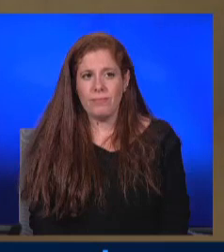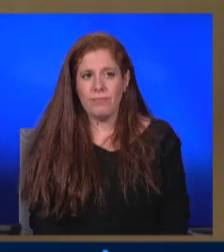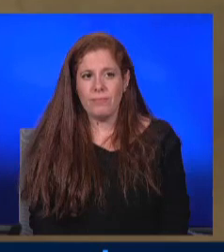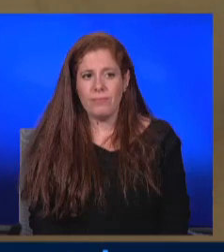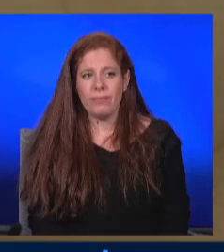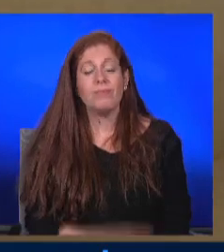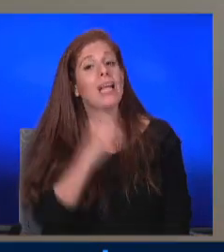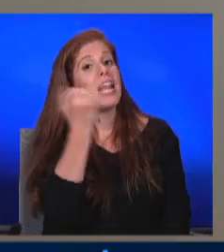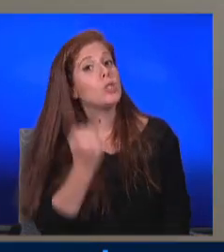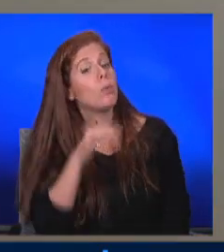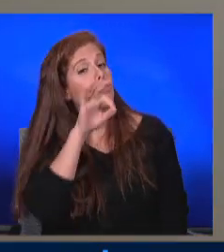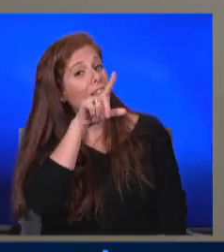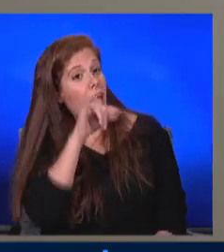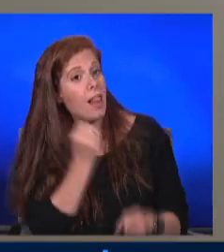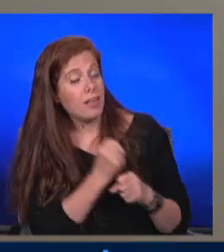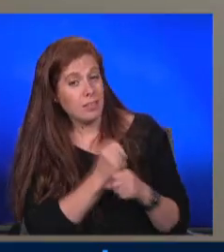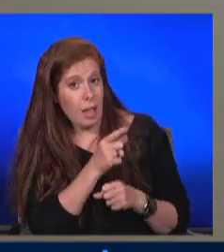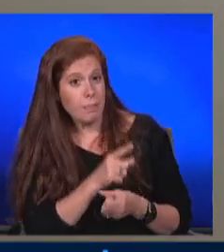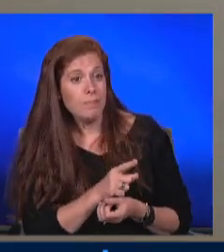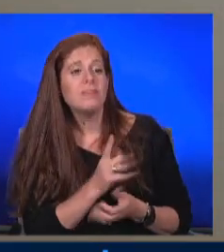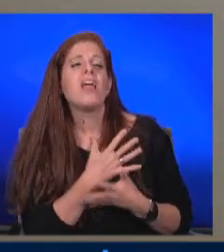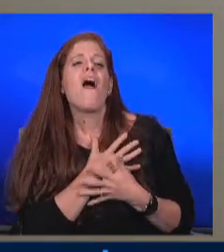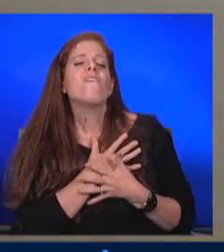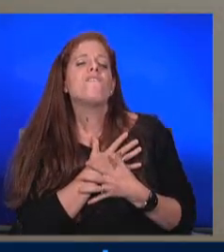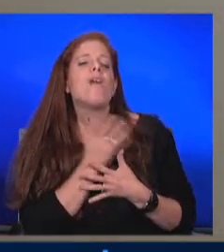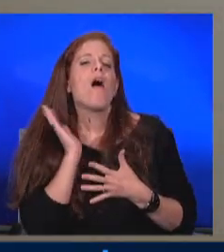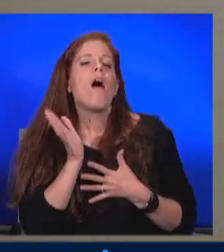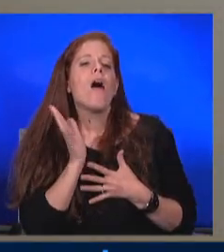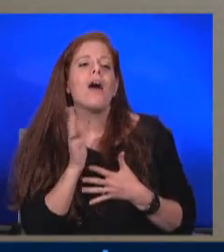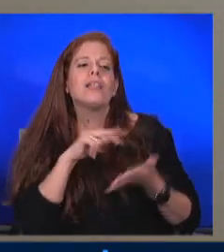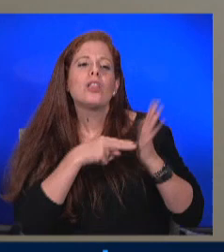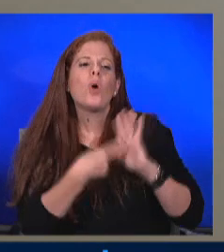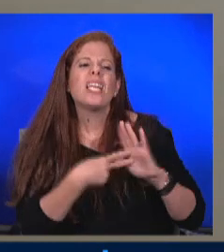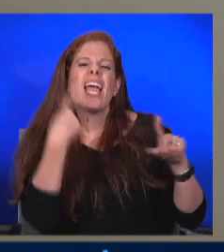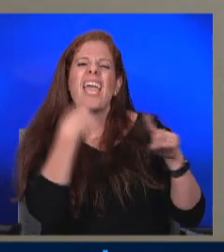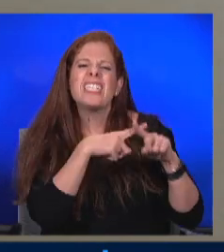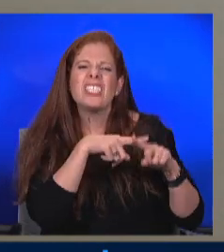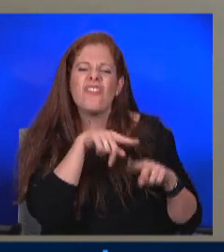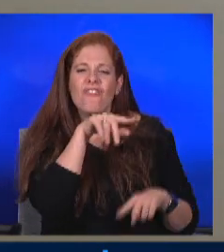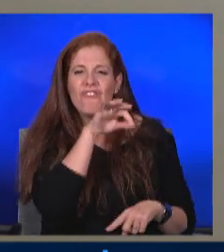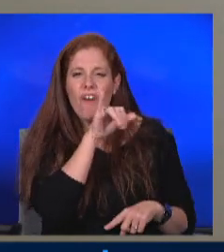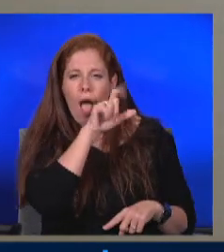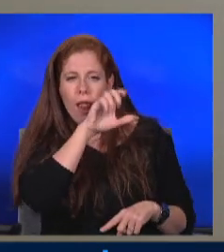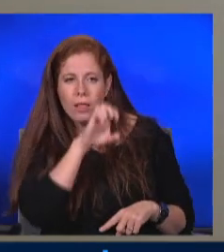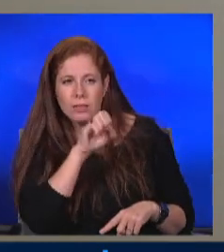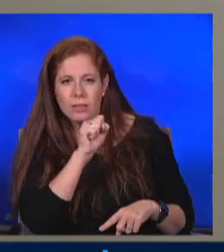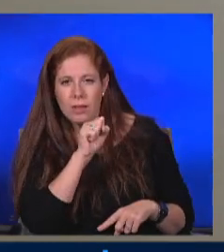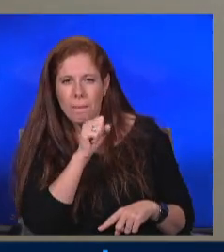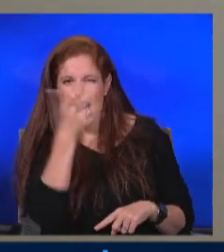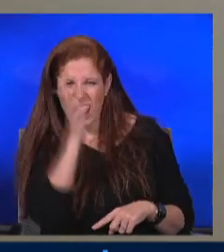אלה ציורים שטלי עשתה. היא אהבה מאוד את התוכנית X-File בטלוויזיה. תיקים באפלה. תיקים